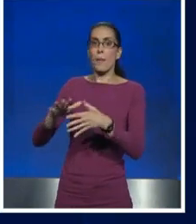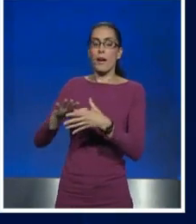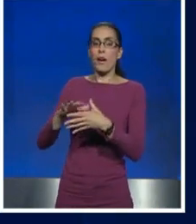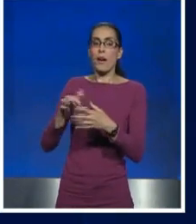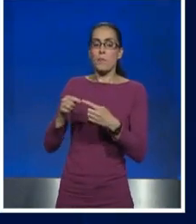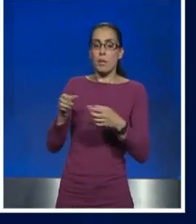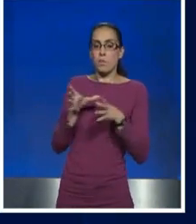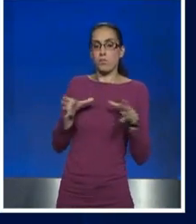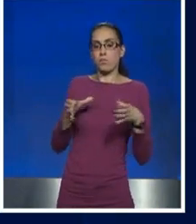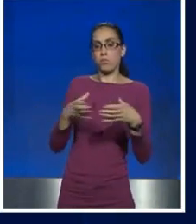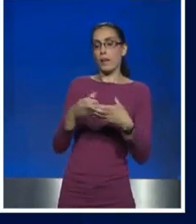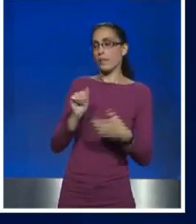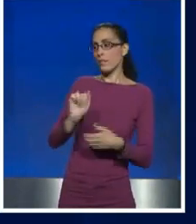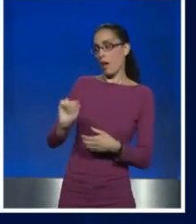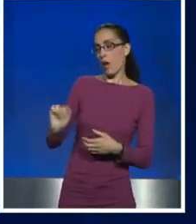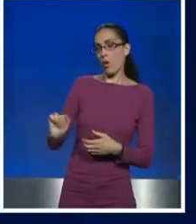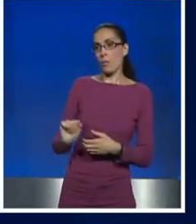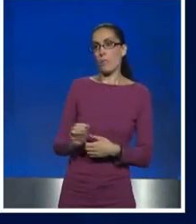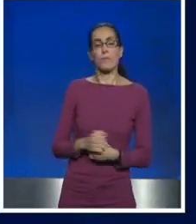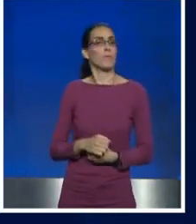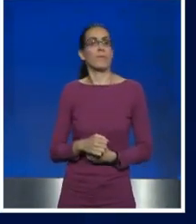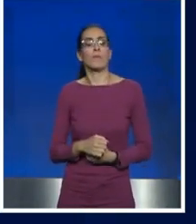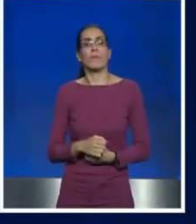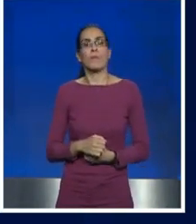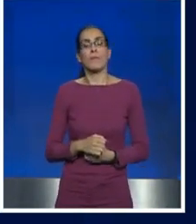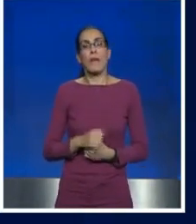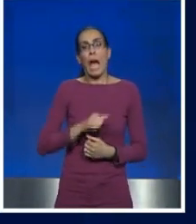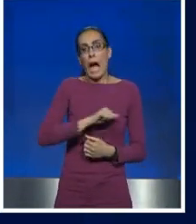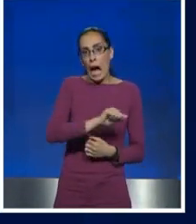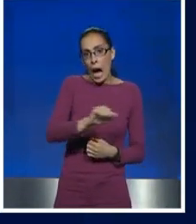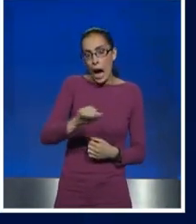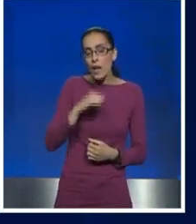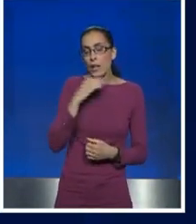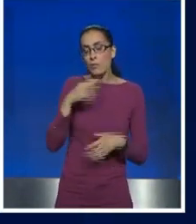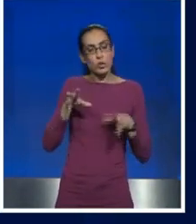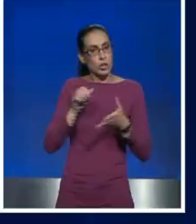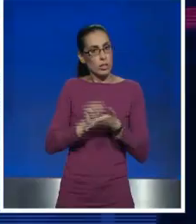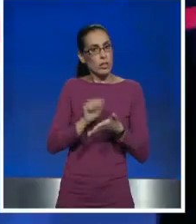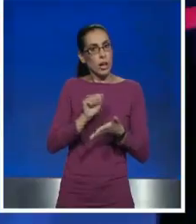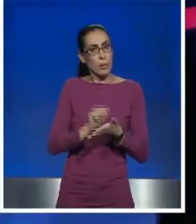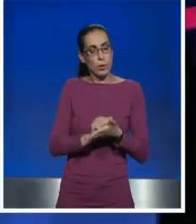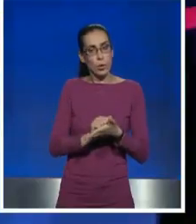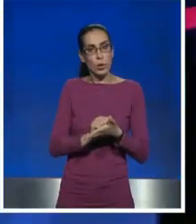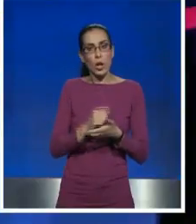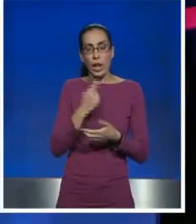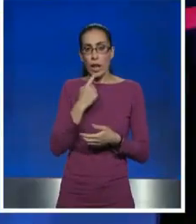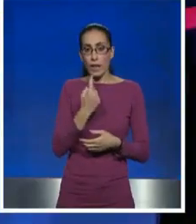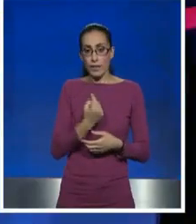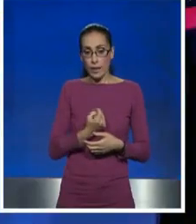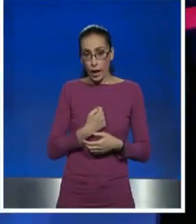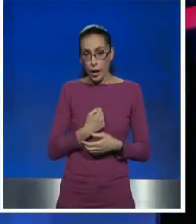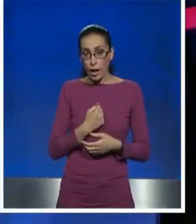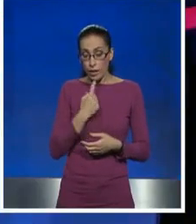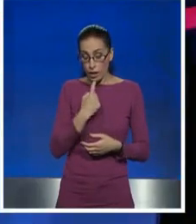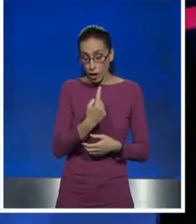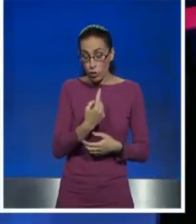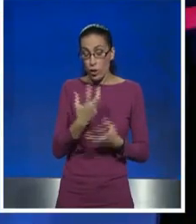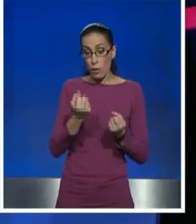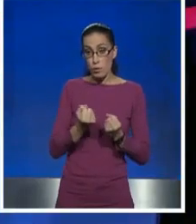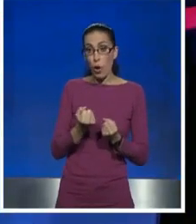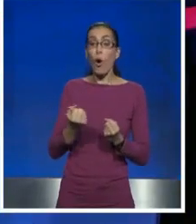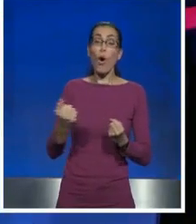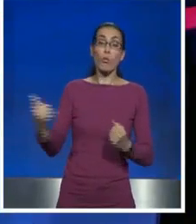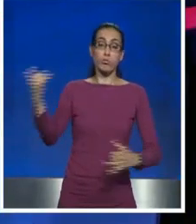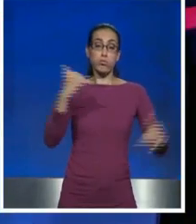tagħkom stess. Aħna ma naqblux ma din dawk in-nies li jgħidu li għandna bżonn jidħlu nies bla rażan